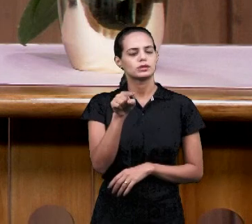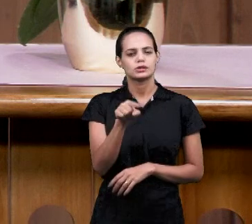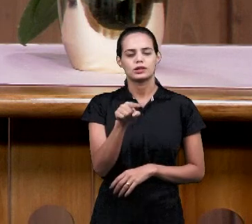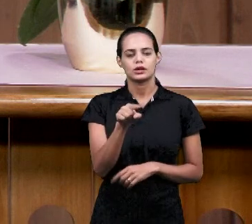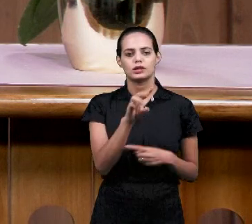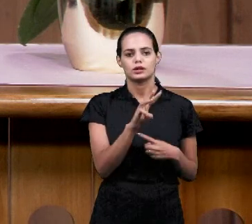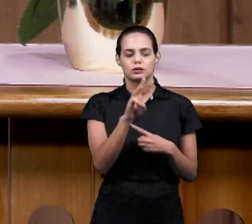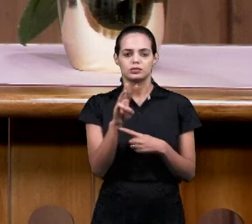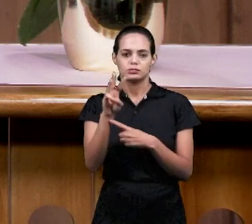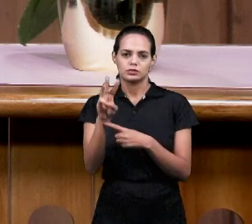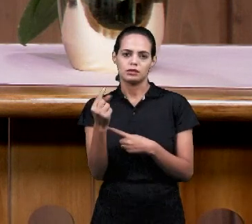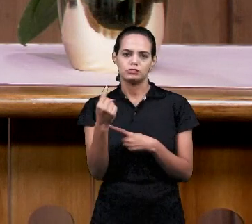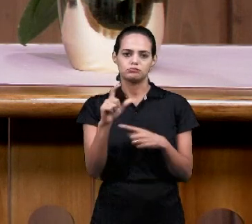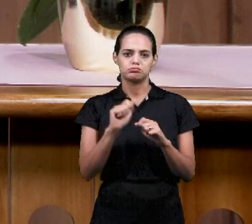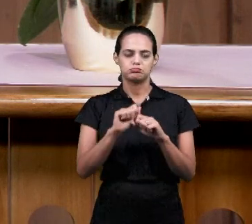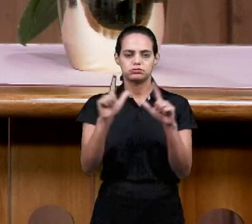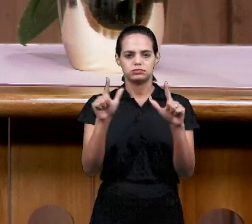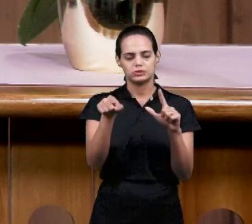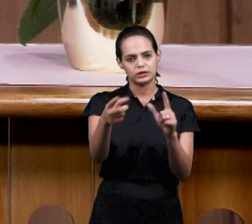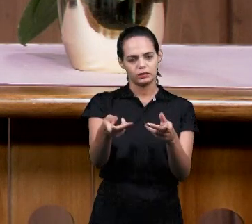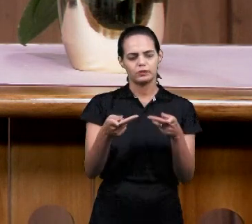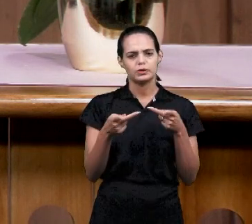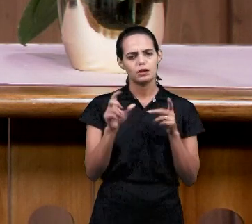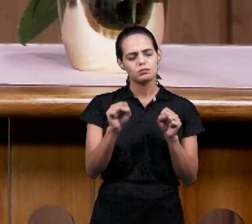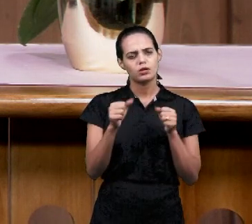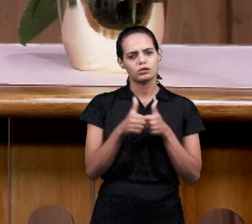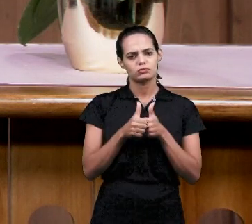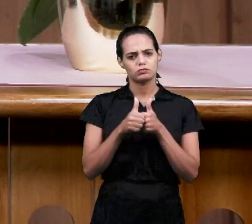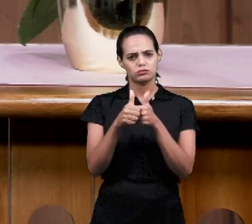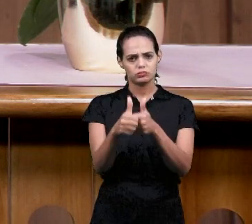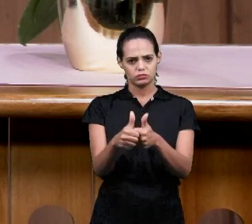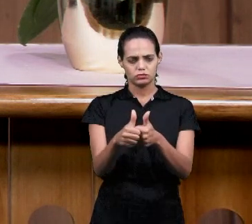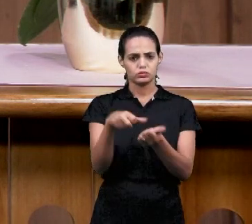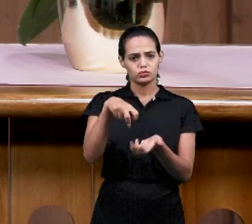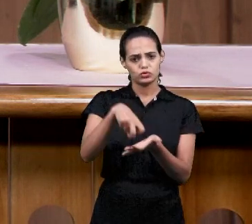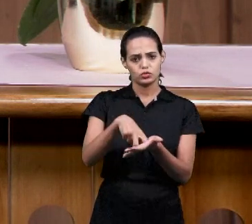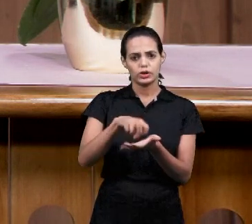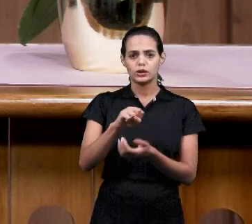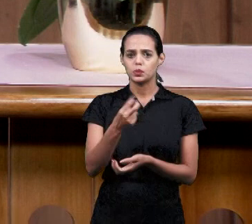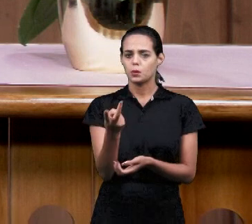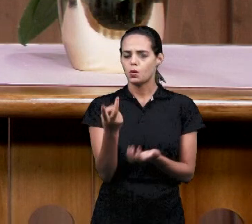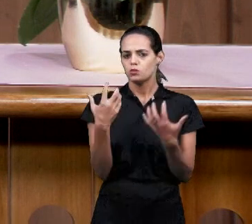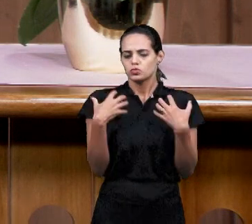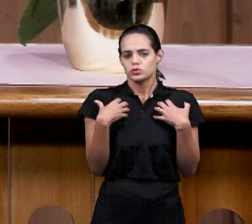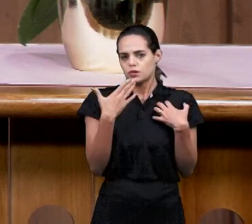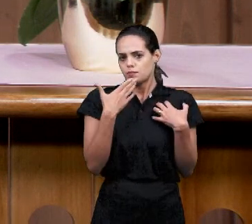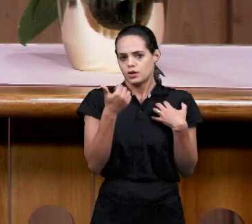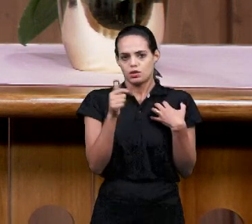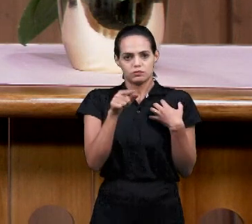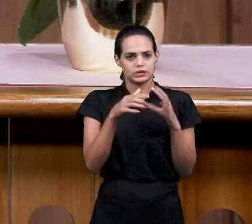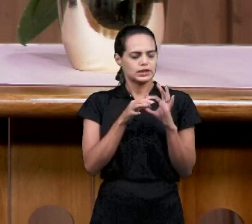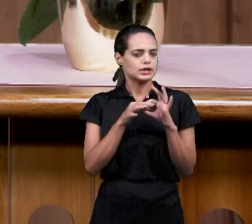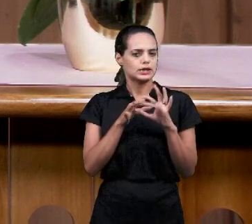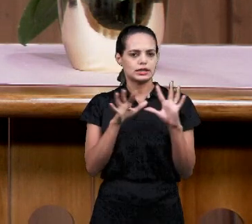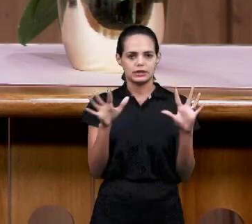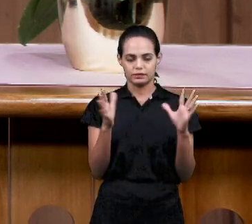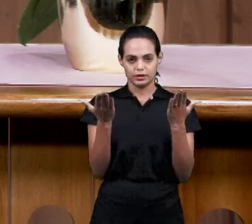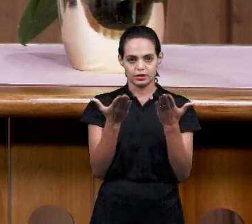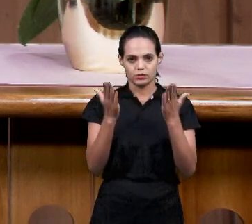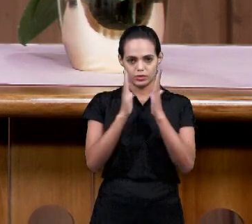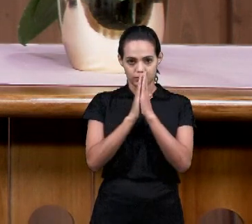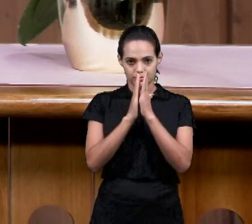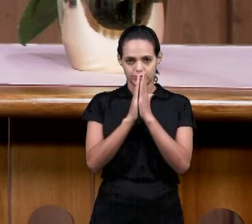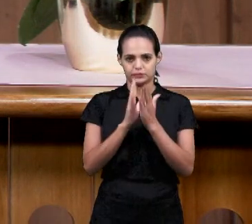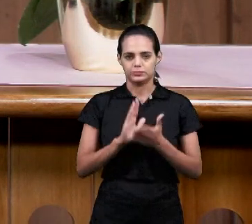qui êtes un invité, si vous souhaitez, vous pouvez nous occuper dans ce geste pour rester comme il vous convient mieux. Nous allons